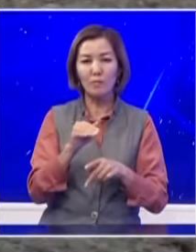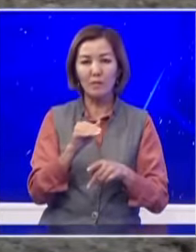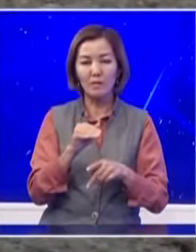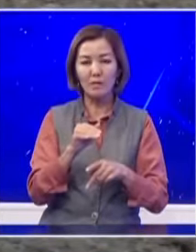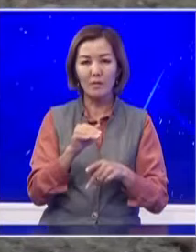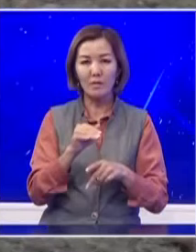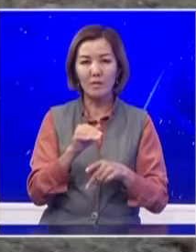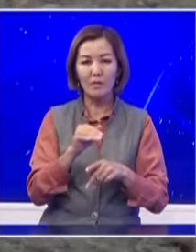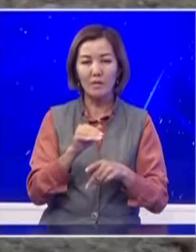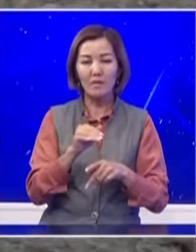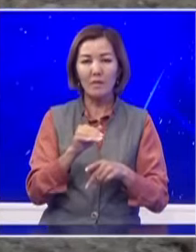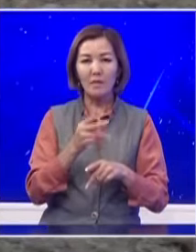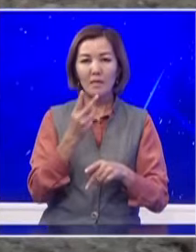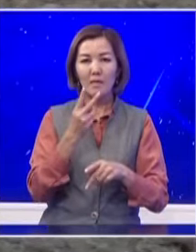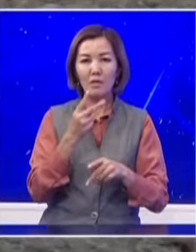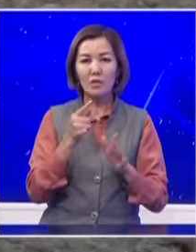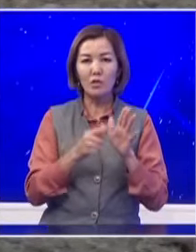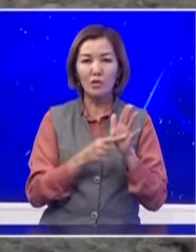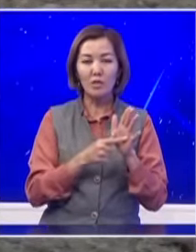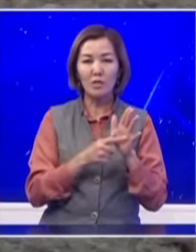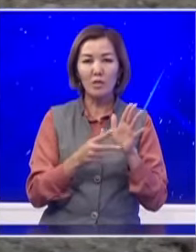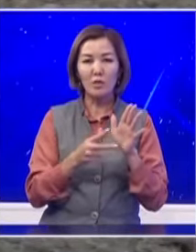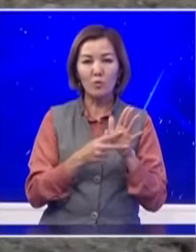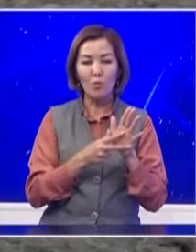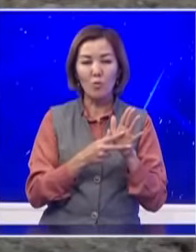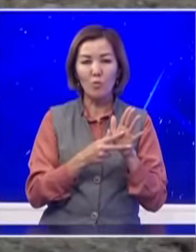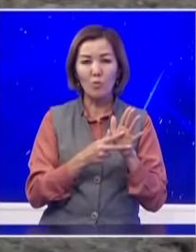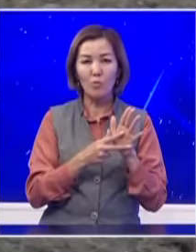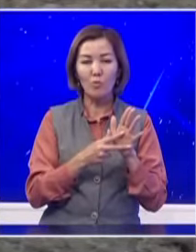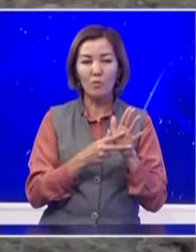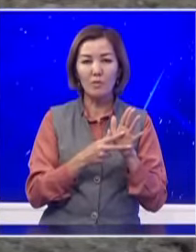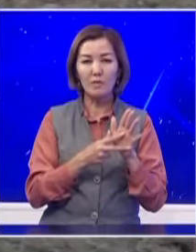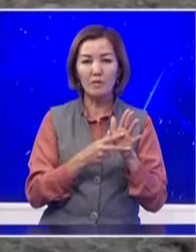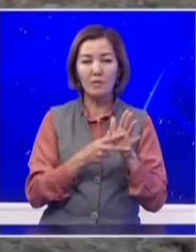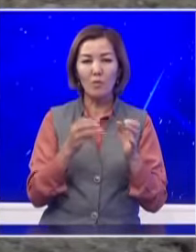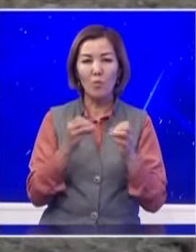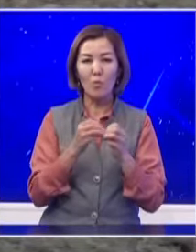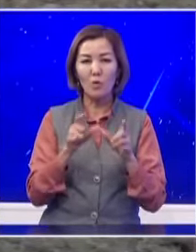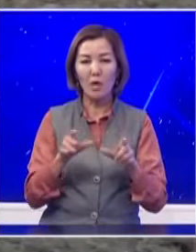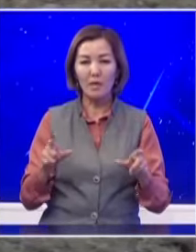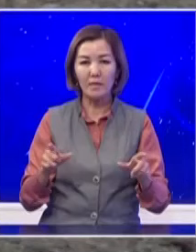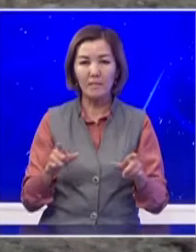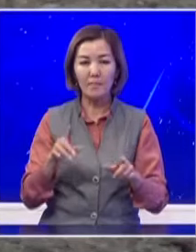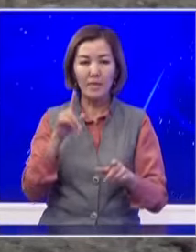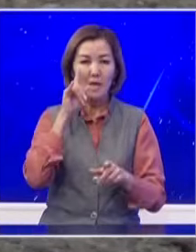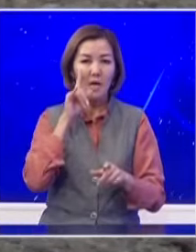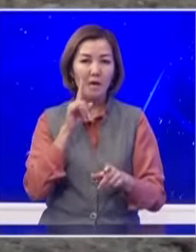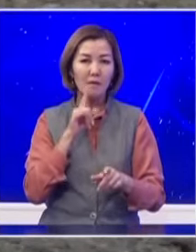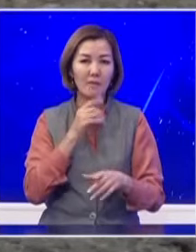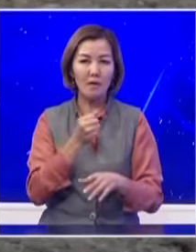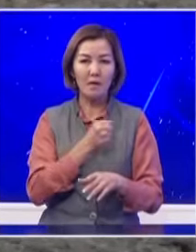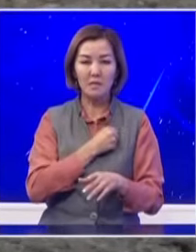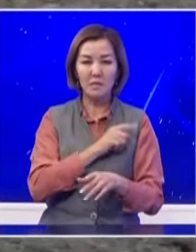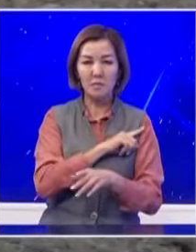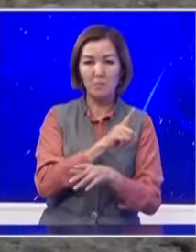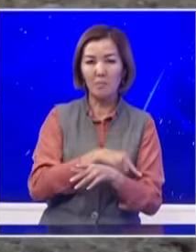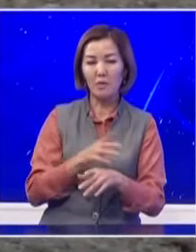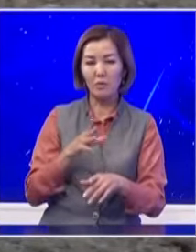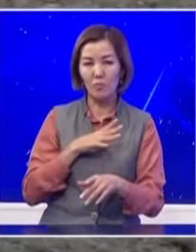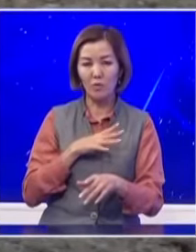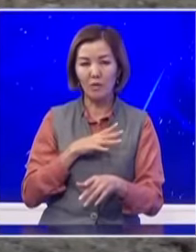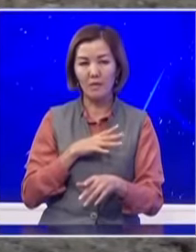тұру. Бұл жерде де жаңағы әскери өнердің, қазақ әскери өнерінің дамығандығы. Мысалы